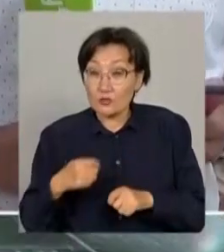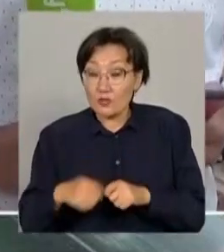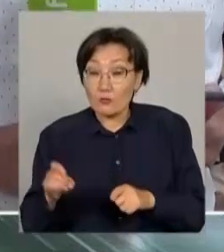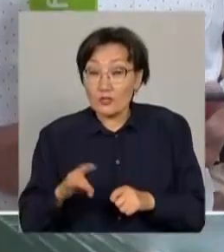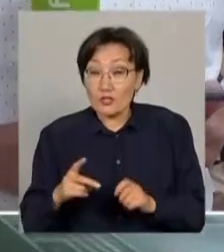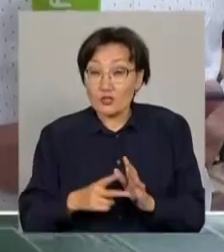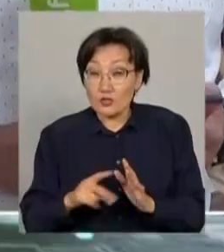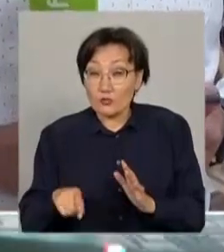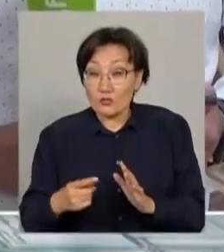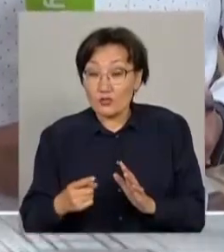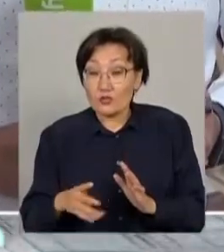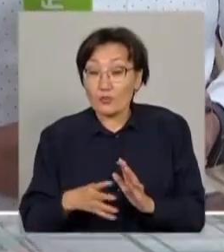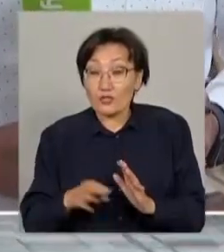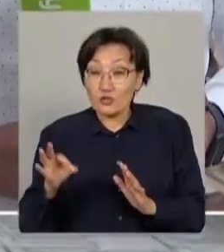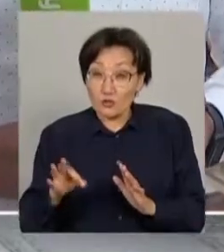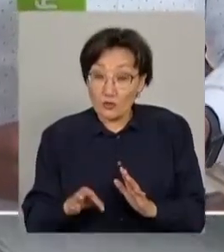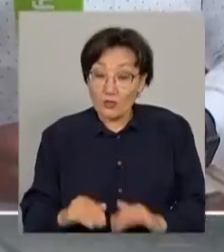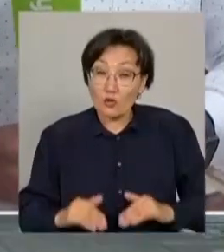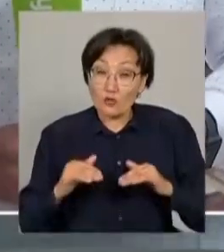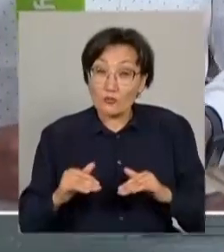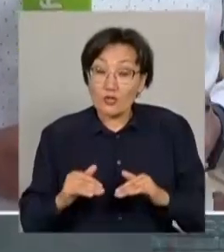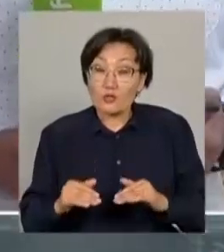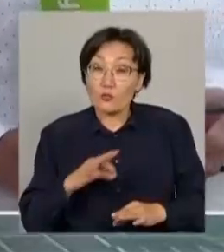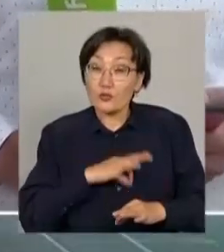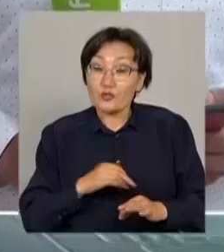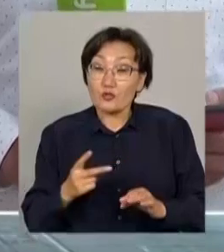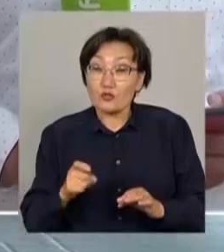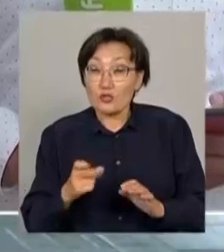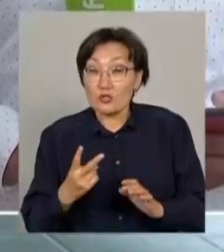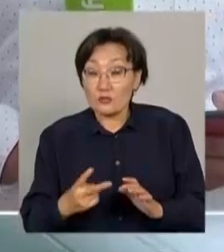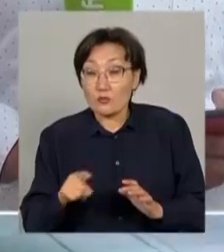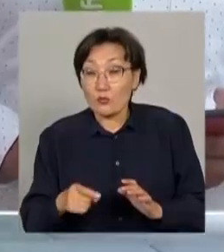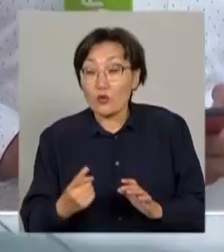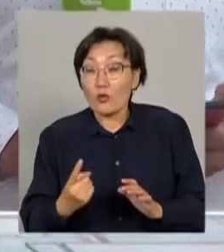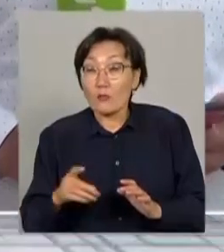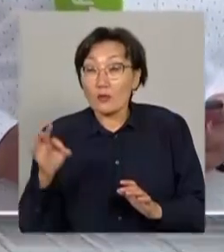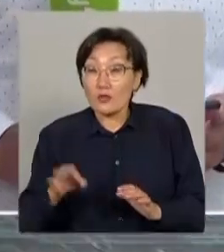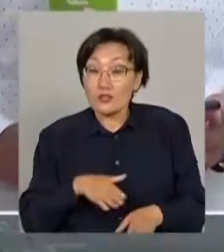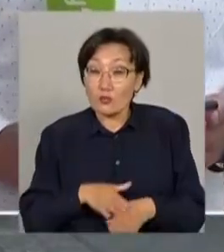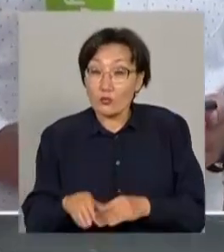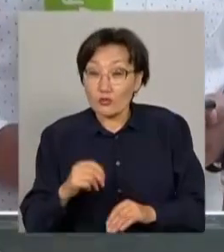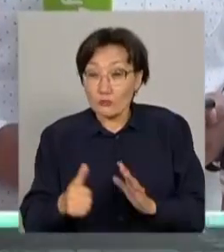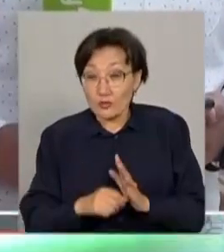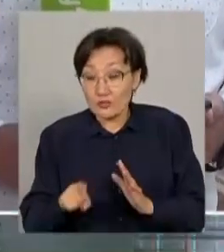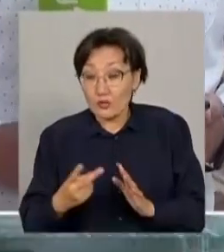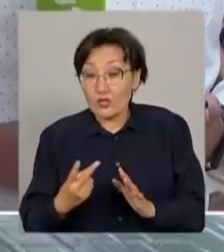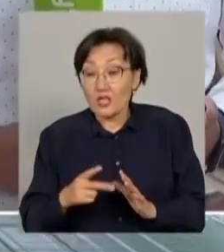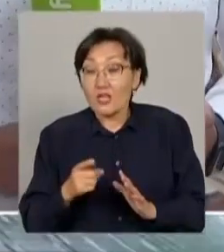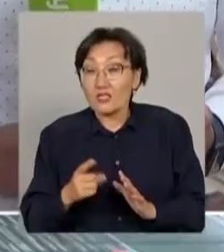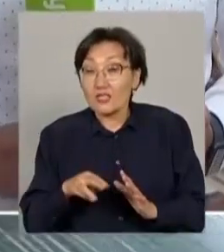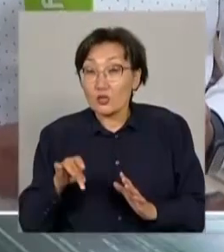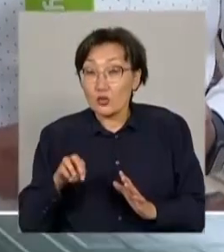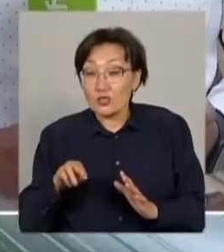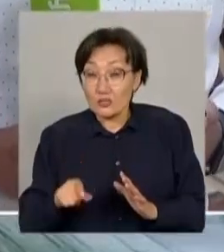көлемі 7,9%-ға ұлғайған екен, түсімдер 102,1%-ға атқарылып, 16,1 триллион теңге